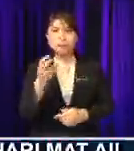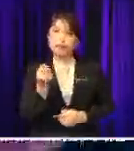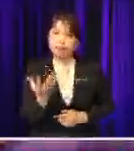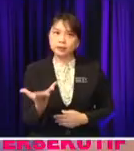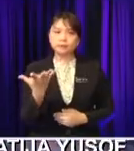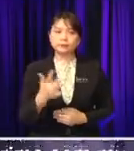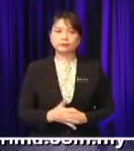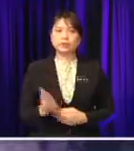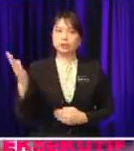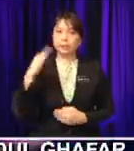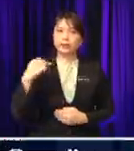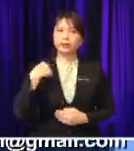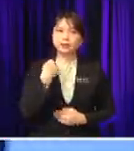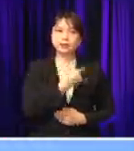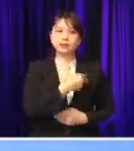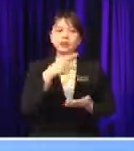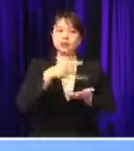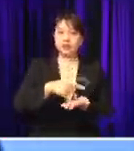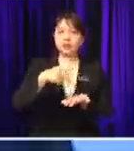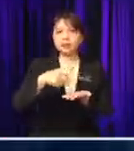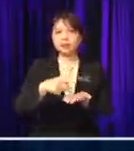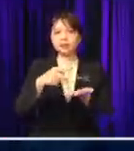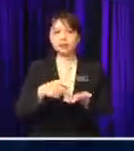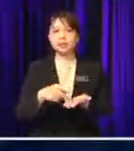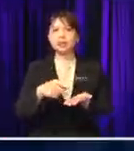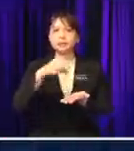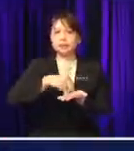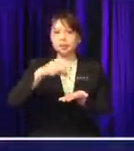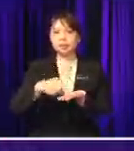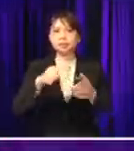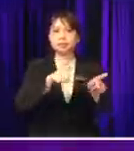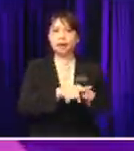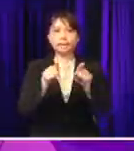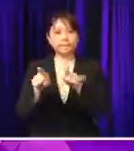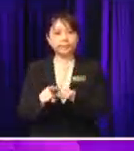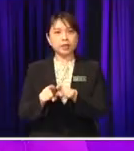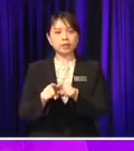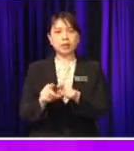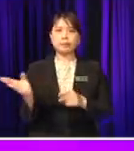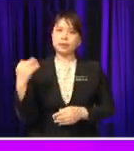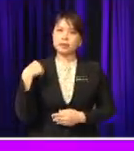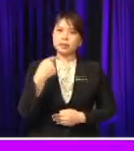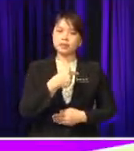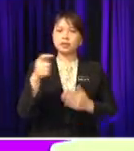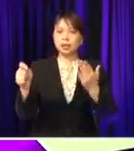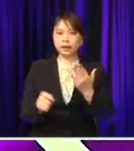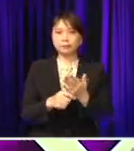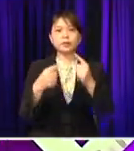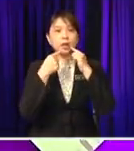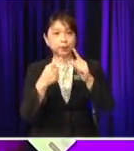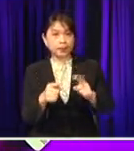Mari kita kira hilang sama-sama Mari kita tambah jawabannya